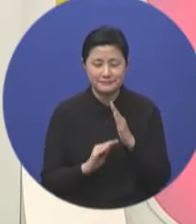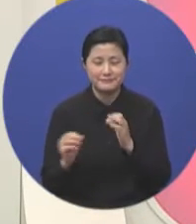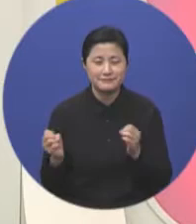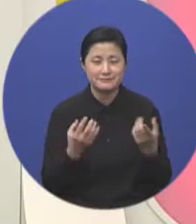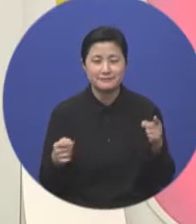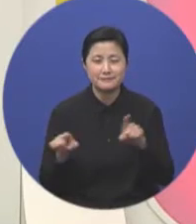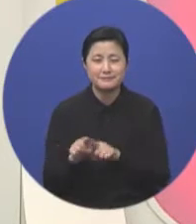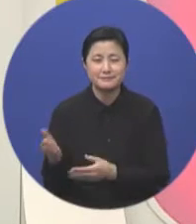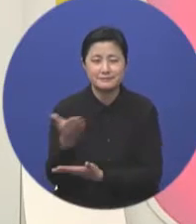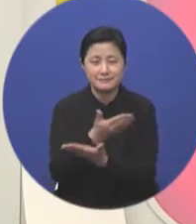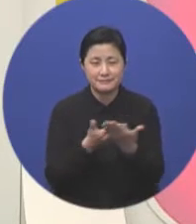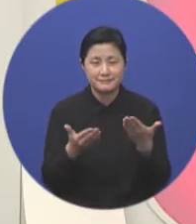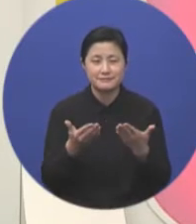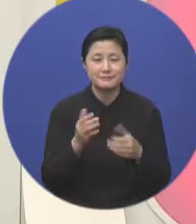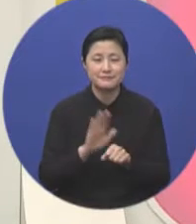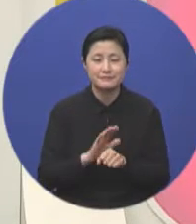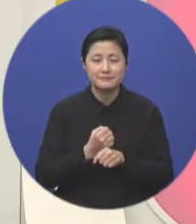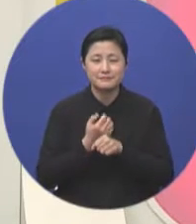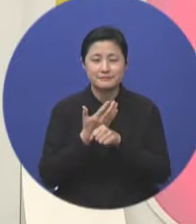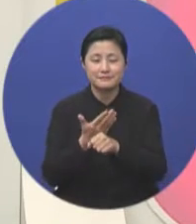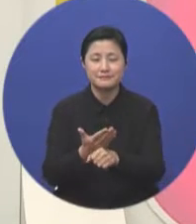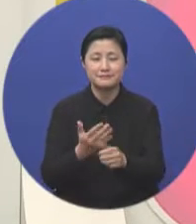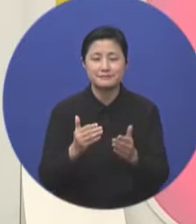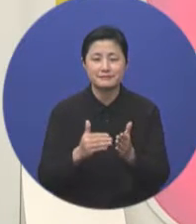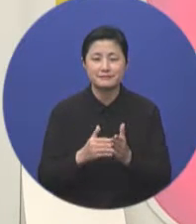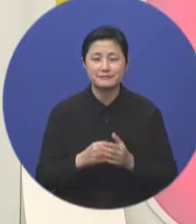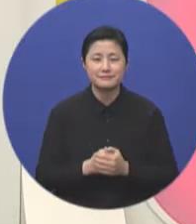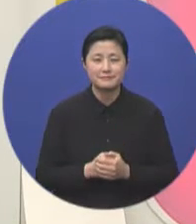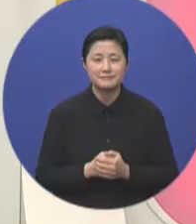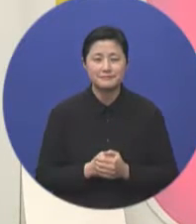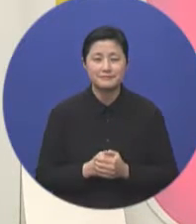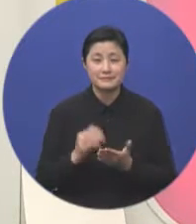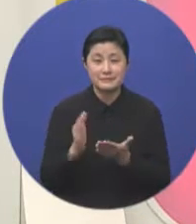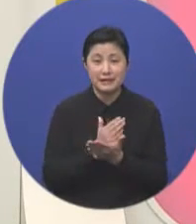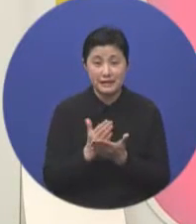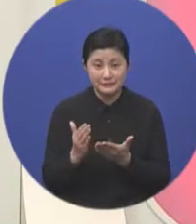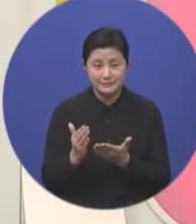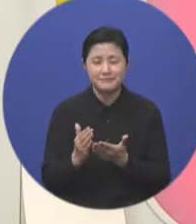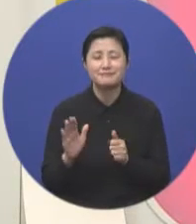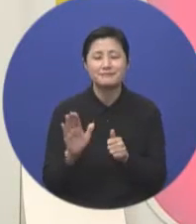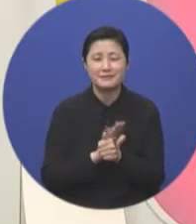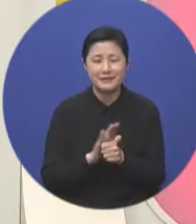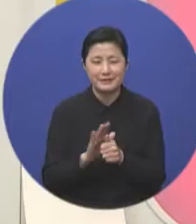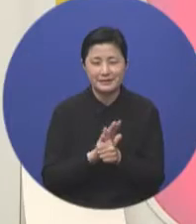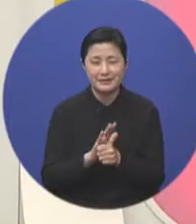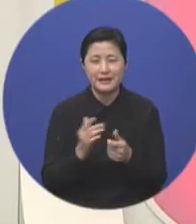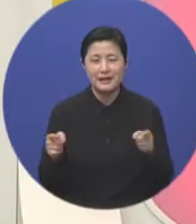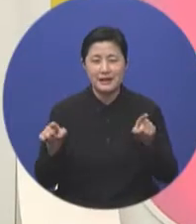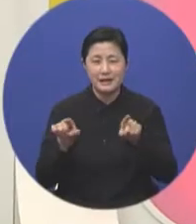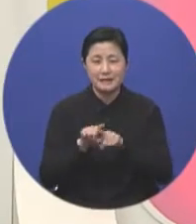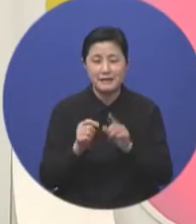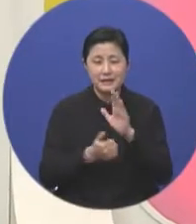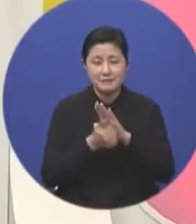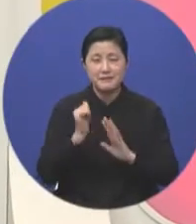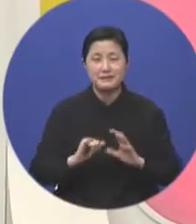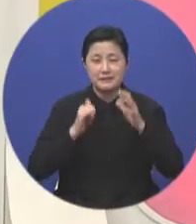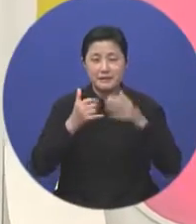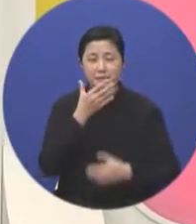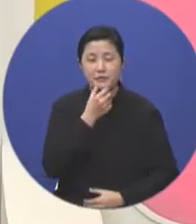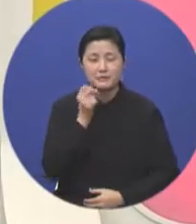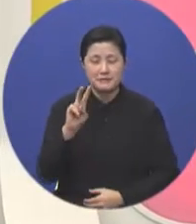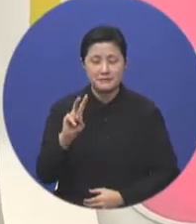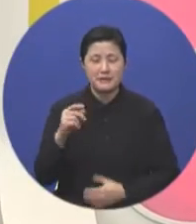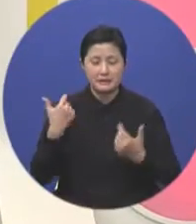가정들의 이야기를 함께 나누고 도움의 손길을 전달하도록 하겠습니다. 나눔과 배려, 또 함께하는 희망세상,